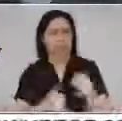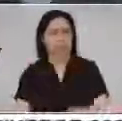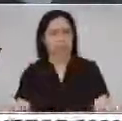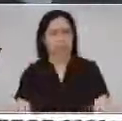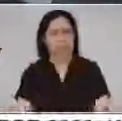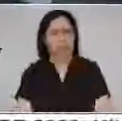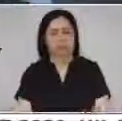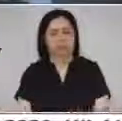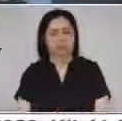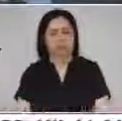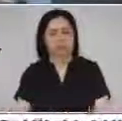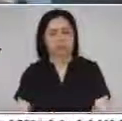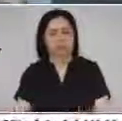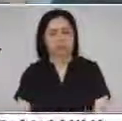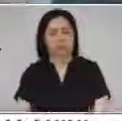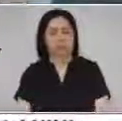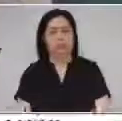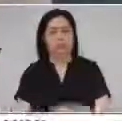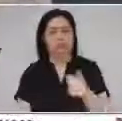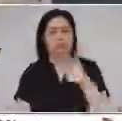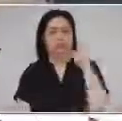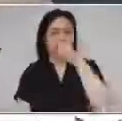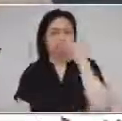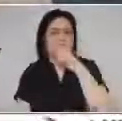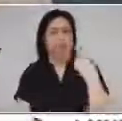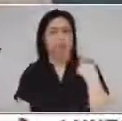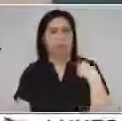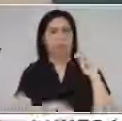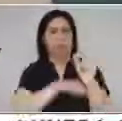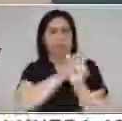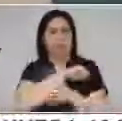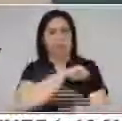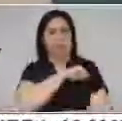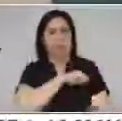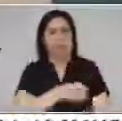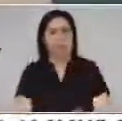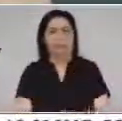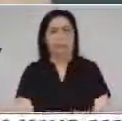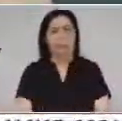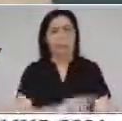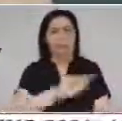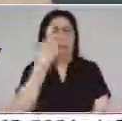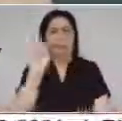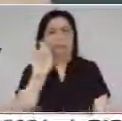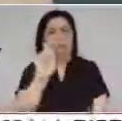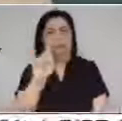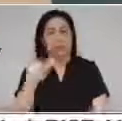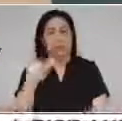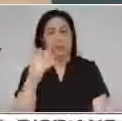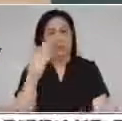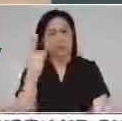ng tao at pagpunta dyan at saka yung pag-open ng resort. Dapat yan, monitored ng barangay. Kaya nga,